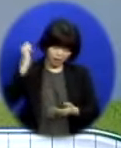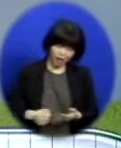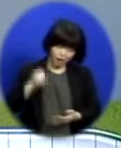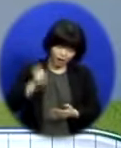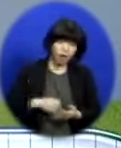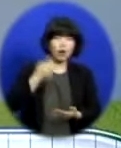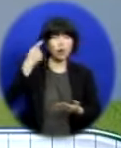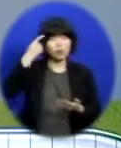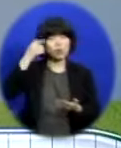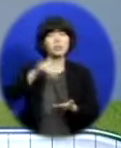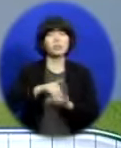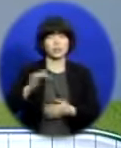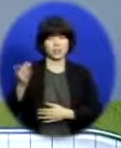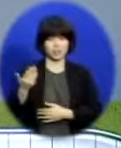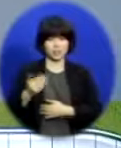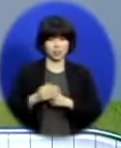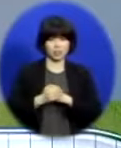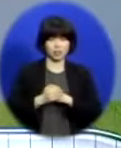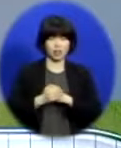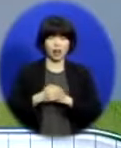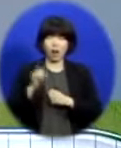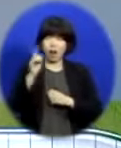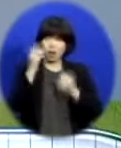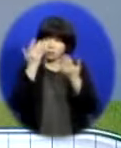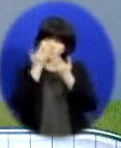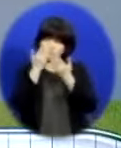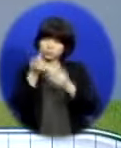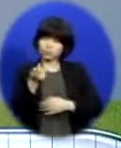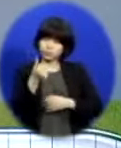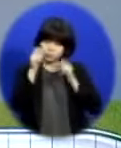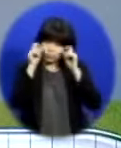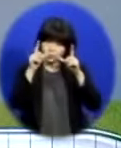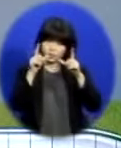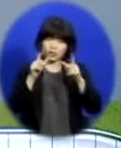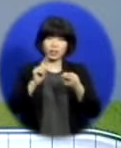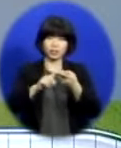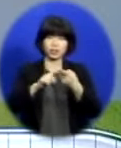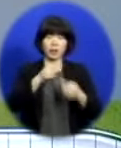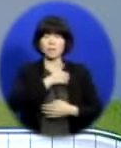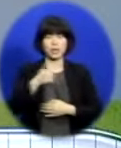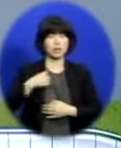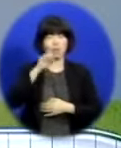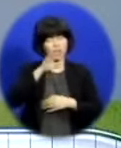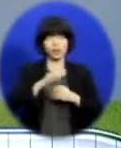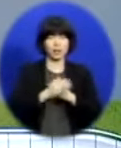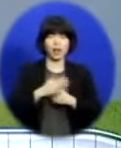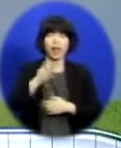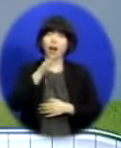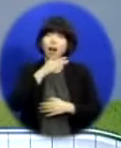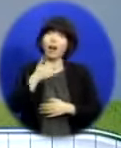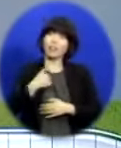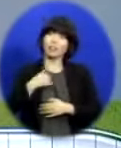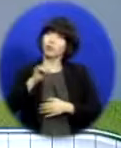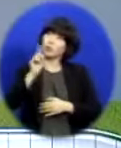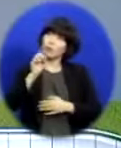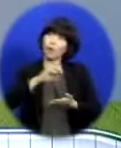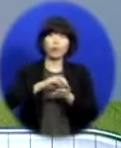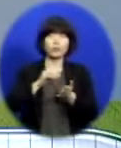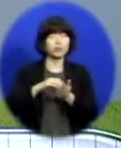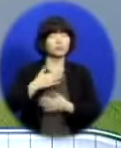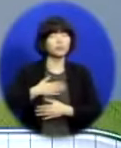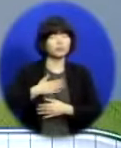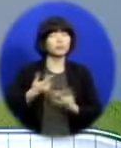생깁니다 어슬프게 눈이 뜨인 것에 만족하면 안 됩니다 아 나도 이제 어느 정도